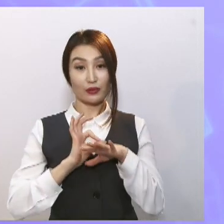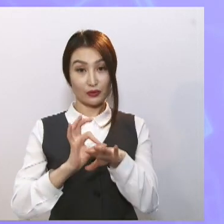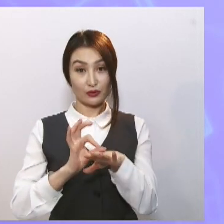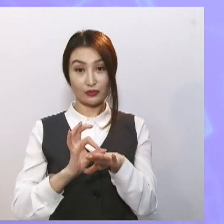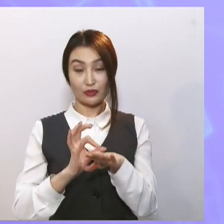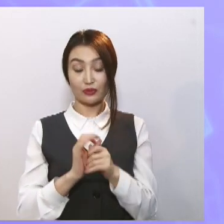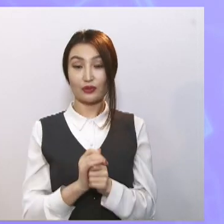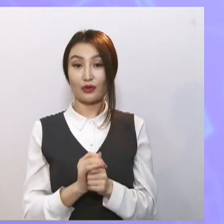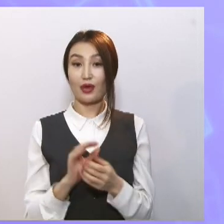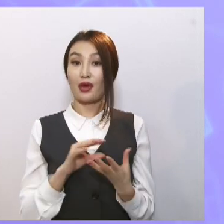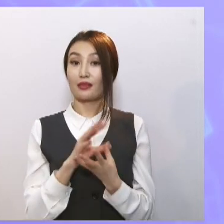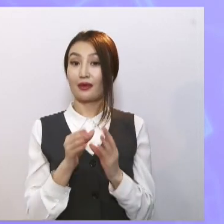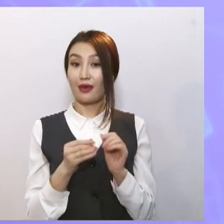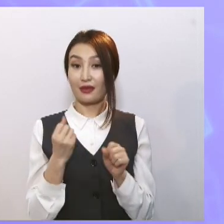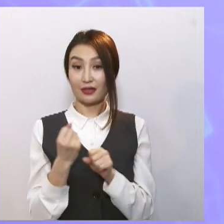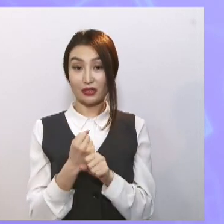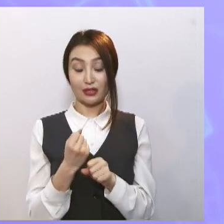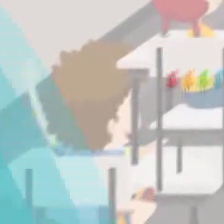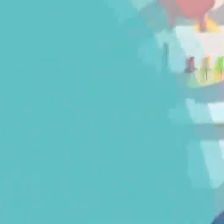жөнүндө тыянак чыгарабыз.